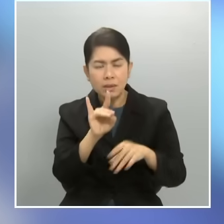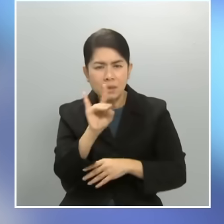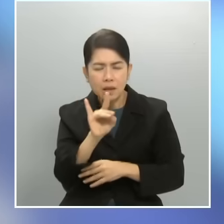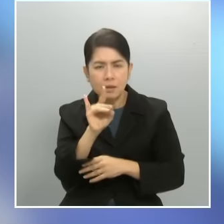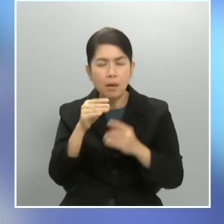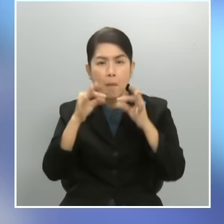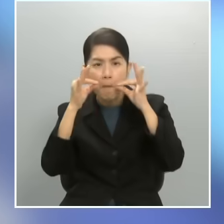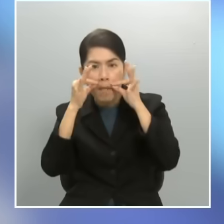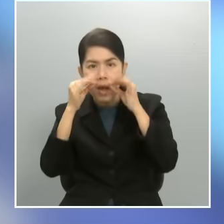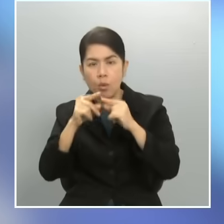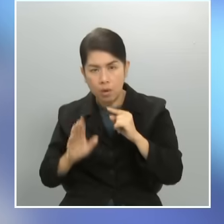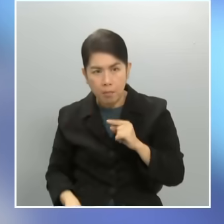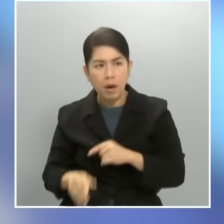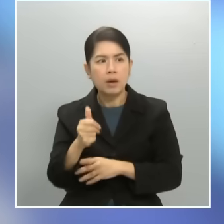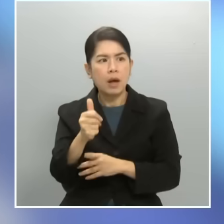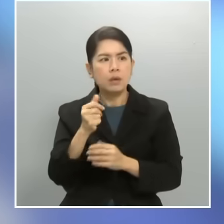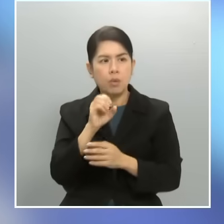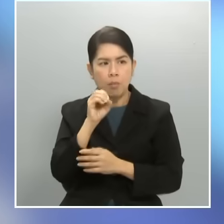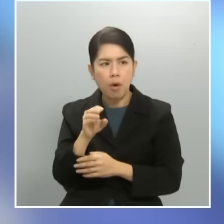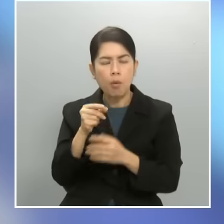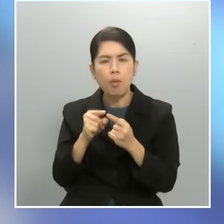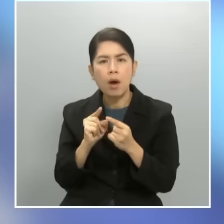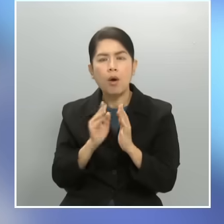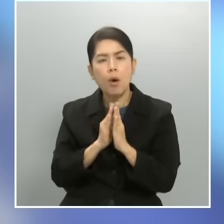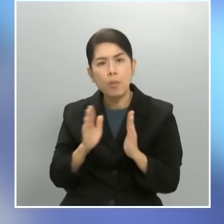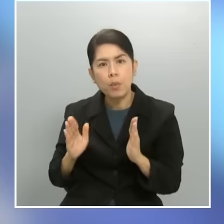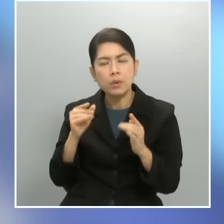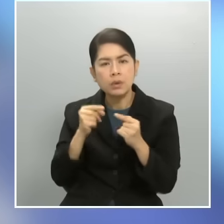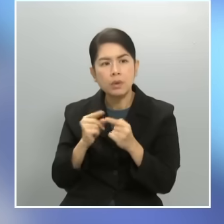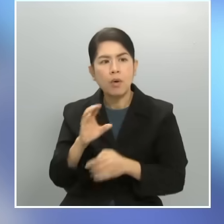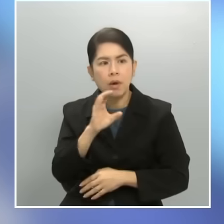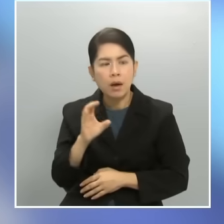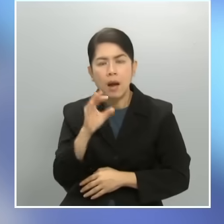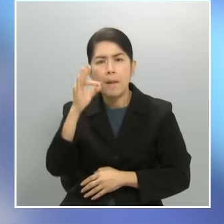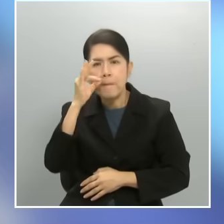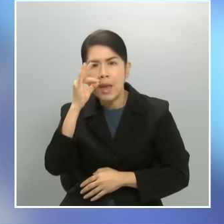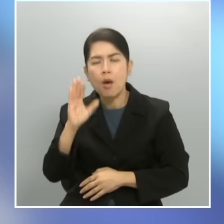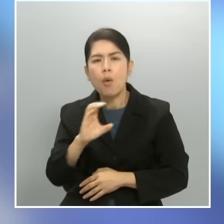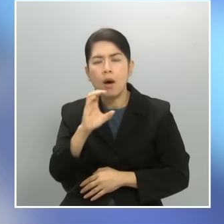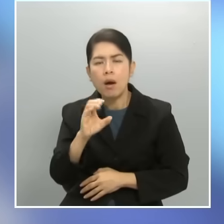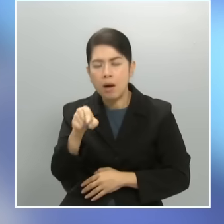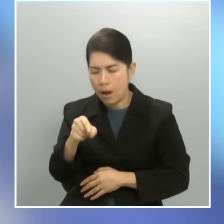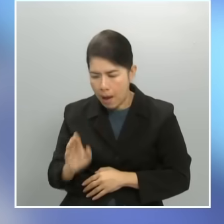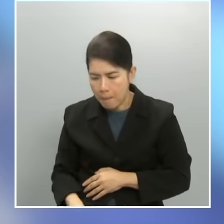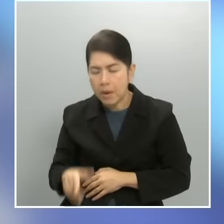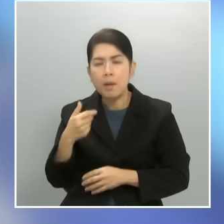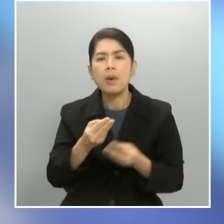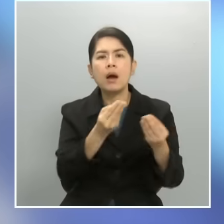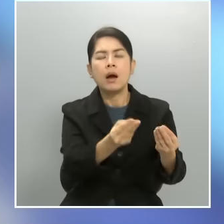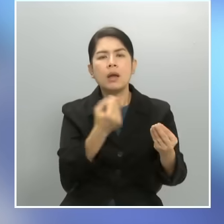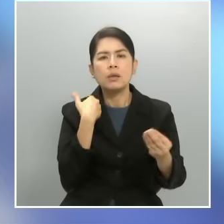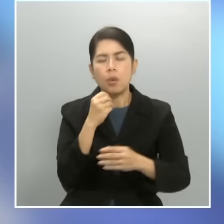ขอบคุณน้องๆทีมงานที่ตระเวนหาหมาแมวจรจัดมาให้บูชาครูไกรแก้วเนี่ยครับขออนุโมทนาบุญกับน้องๆสาธุ